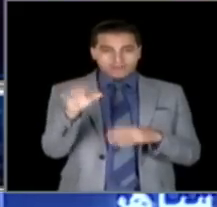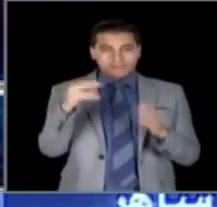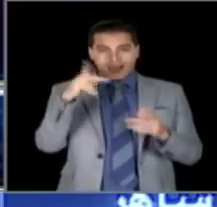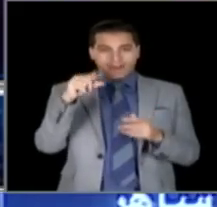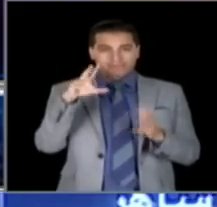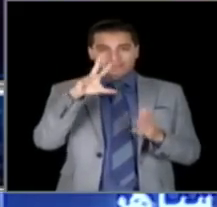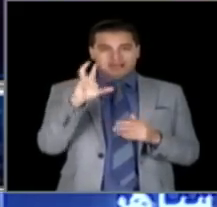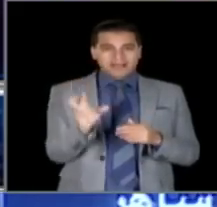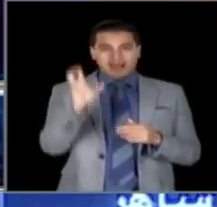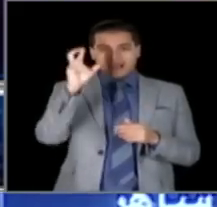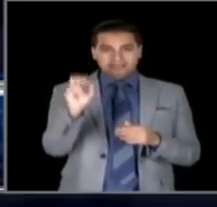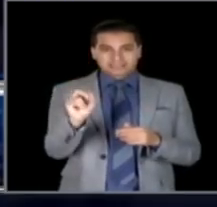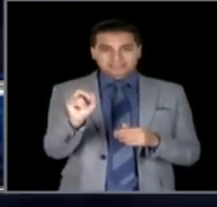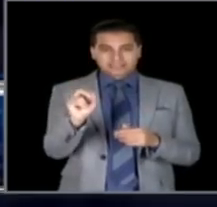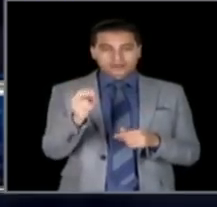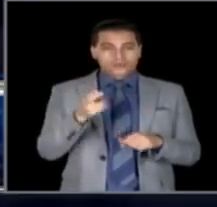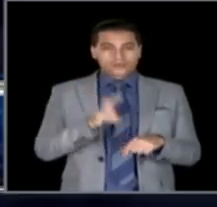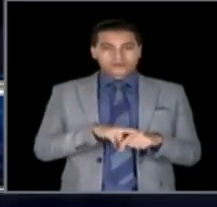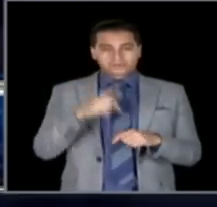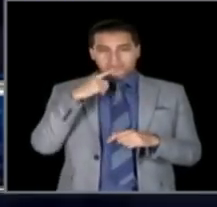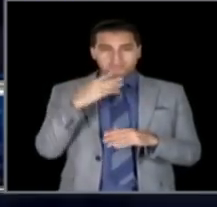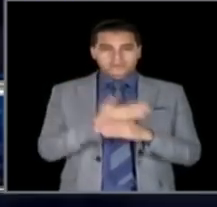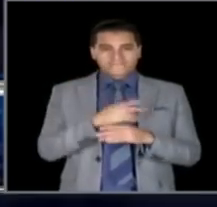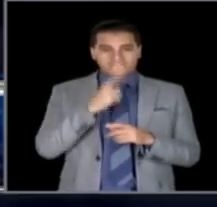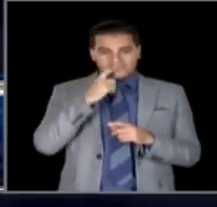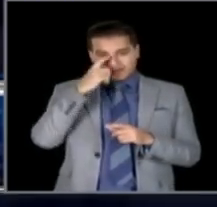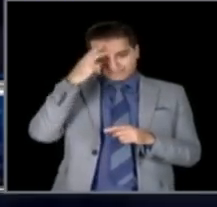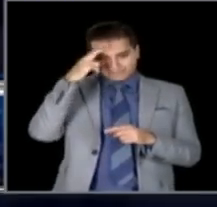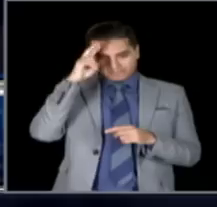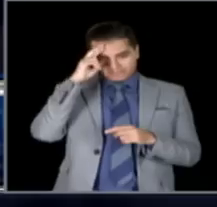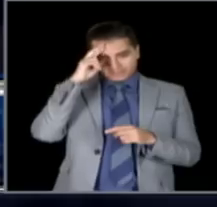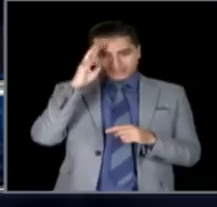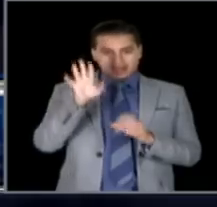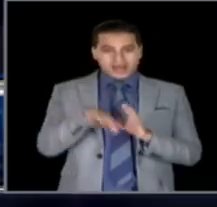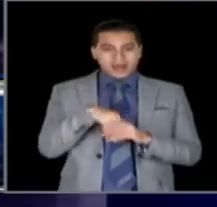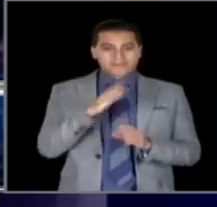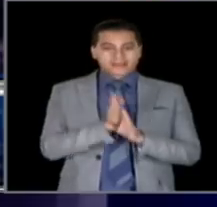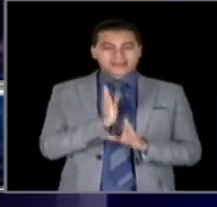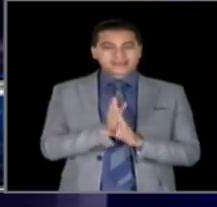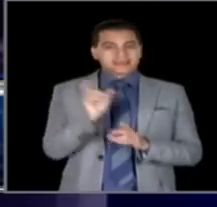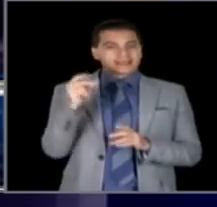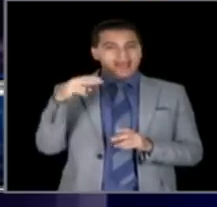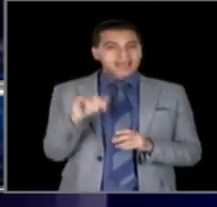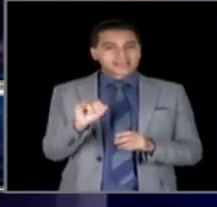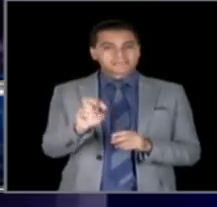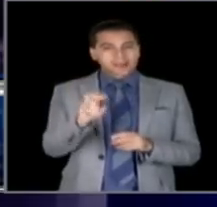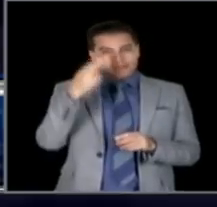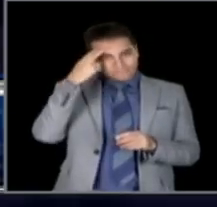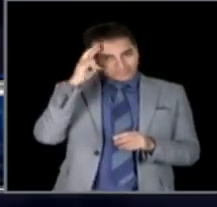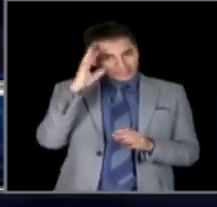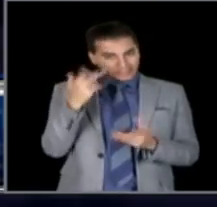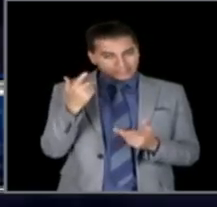إجابتك. معالي زايد. معالي زايد ما كانتش في الفيلم.